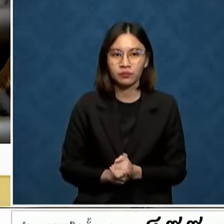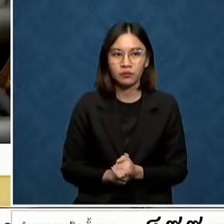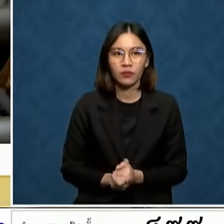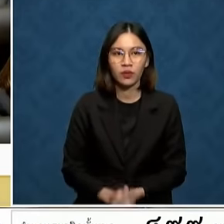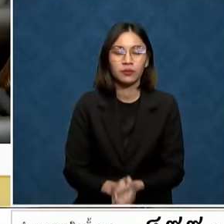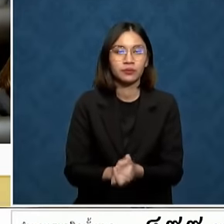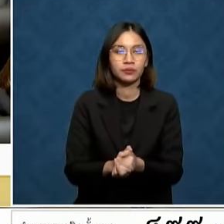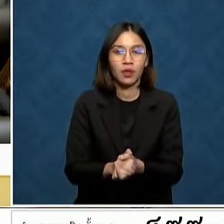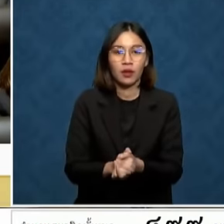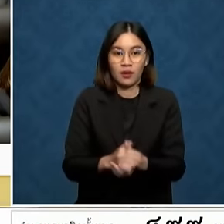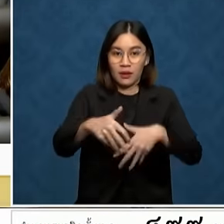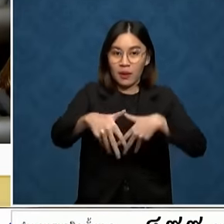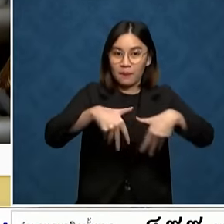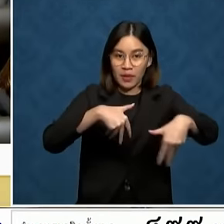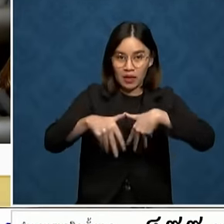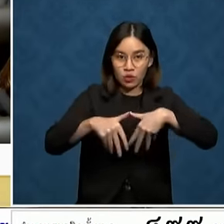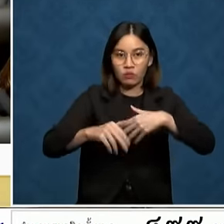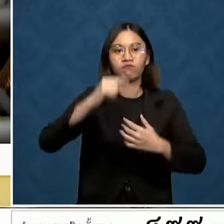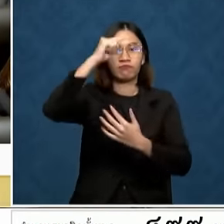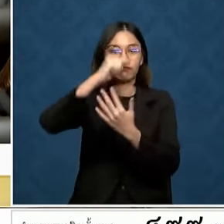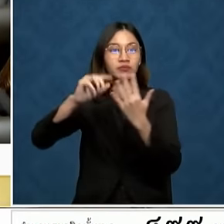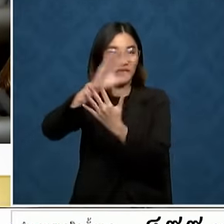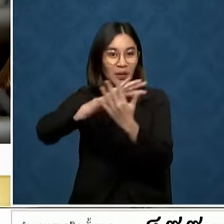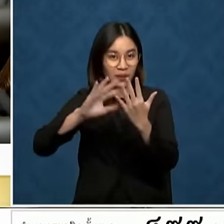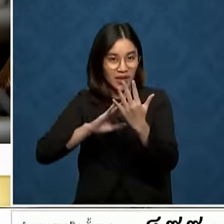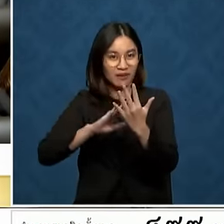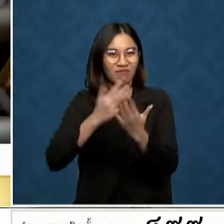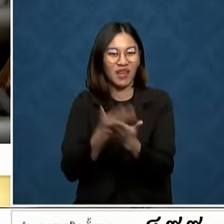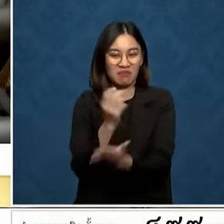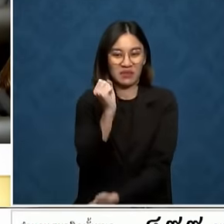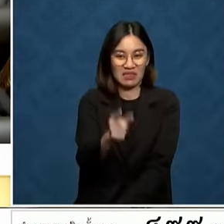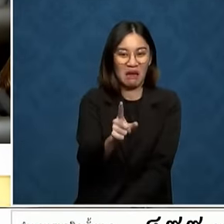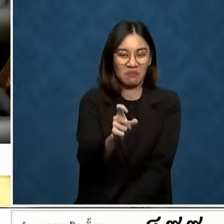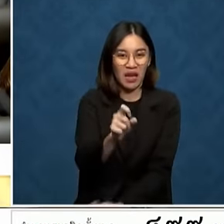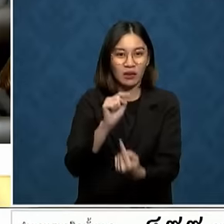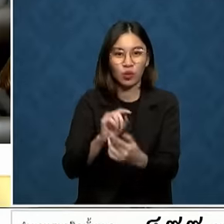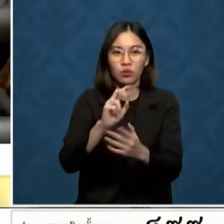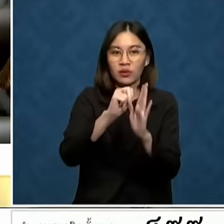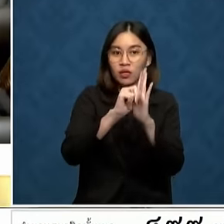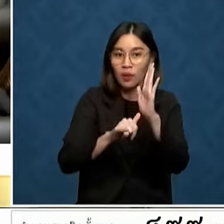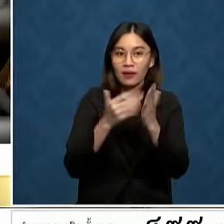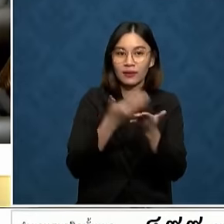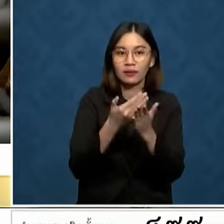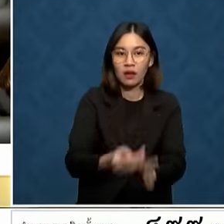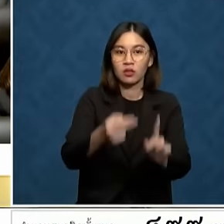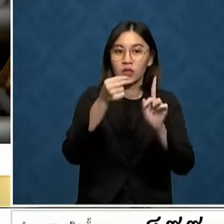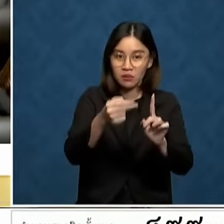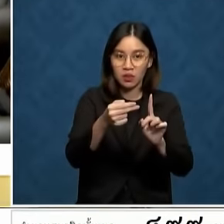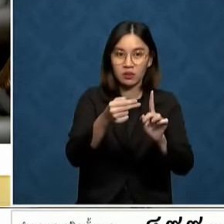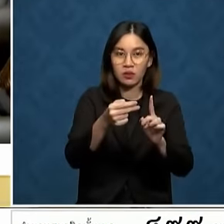ราคาจะต้จ่ายหรอเสี่ยนี้กะต